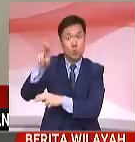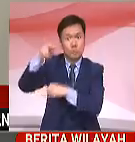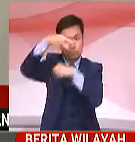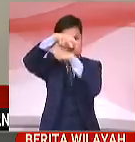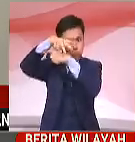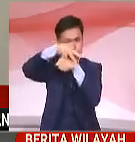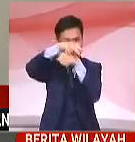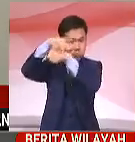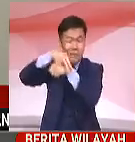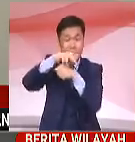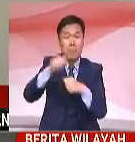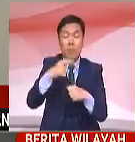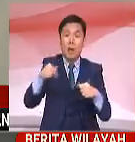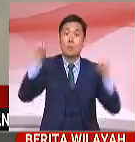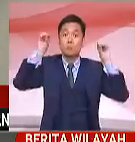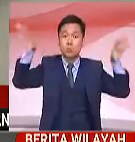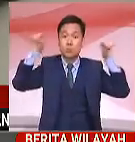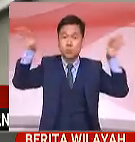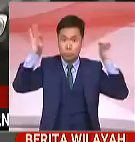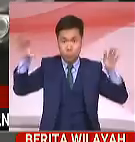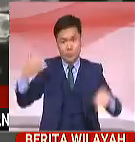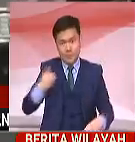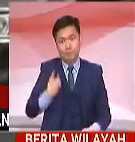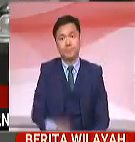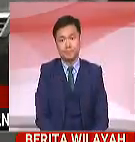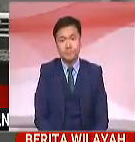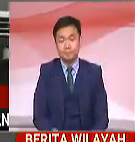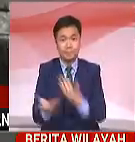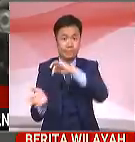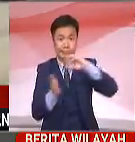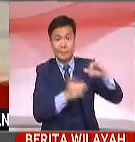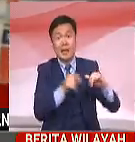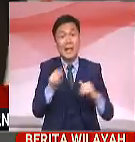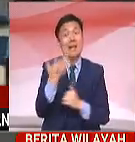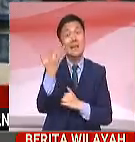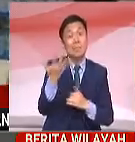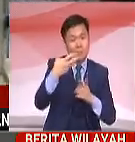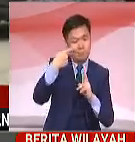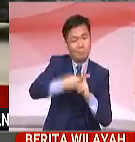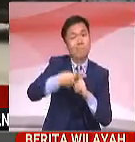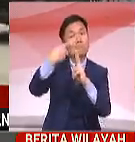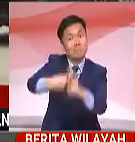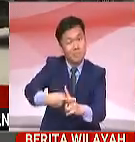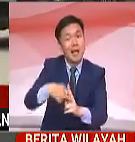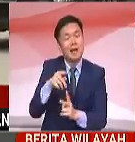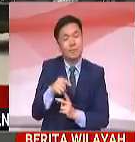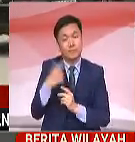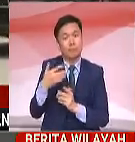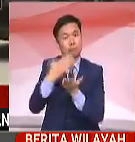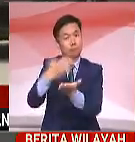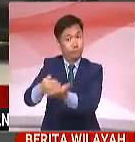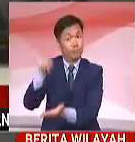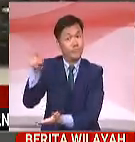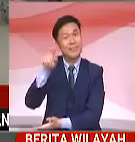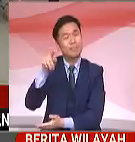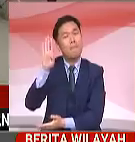bagi melakukan hebahan menerusi udara. Selain itu, katanya 5 sekatan jalan raya SJR di